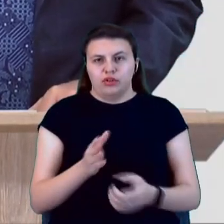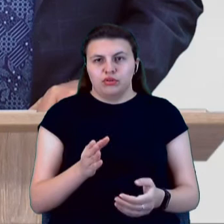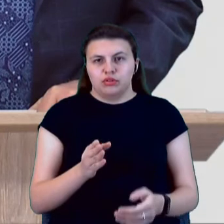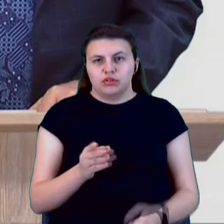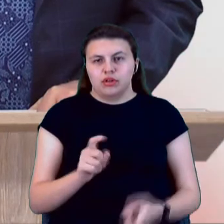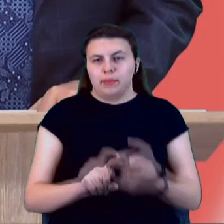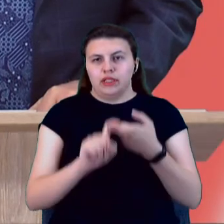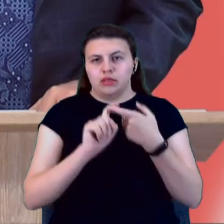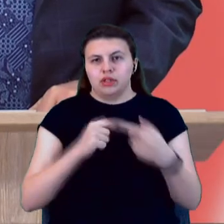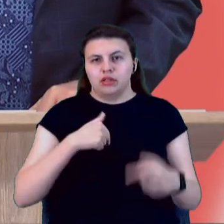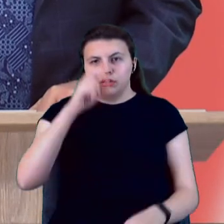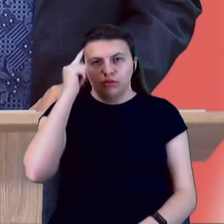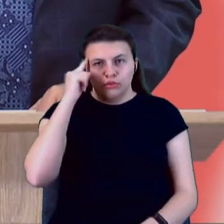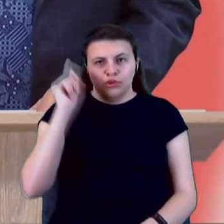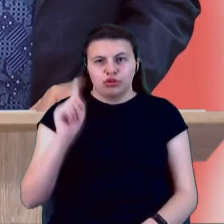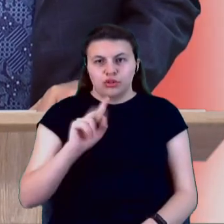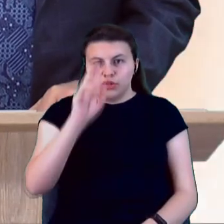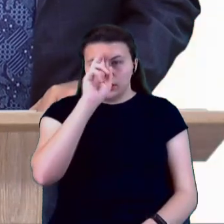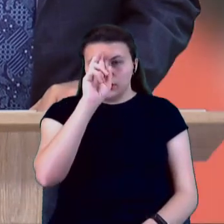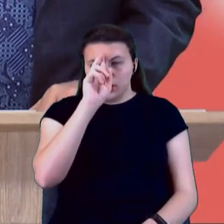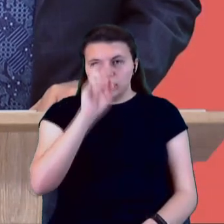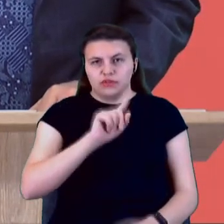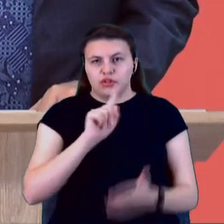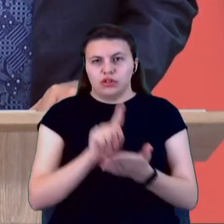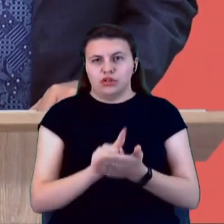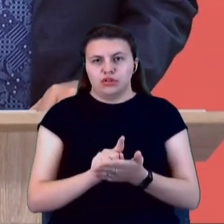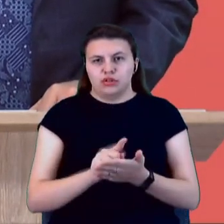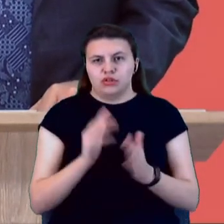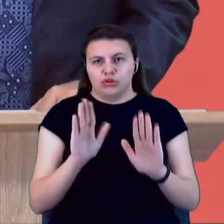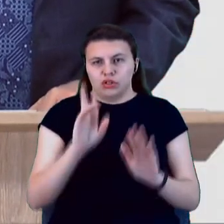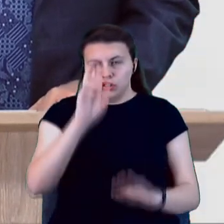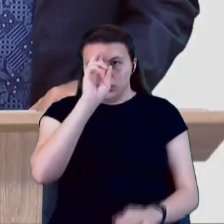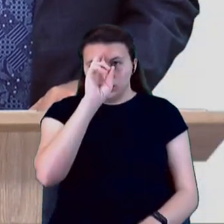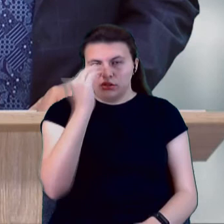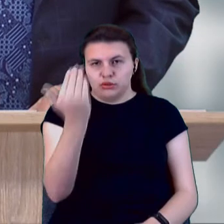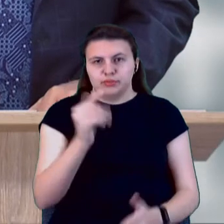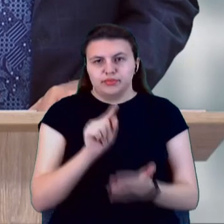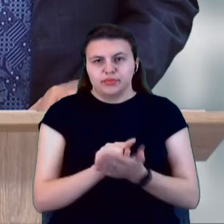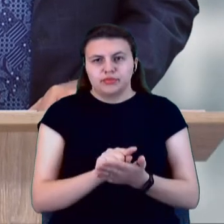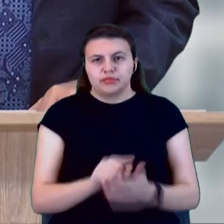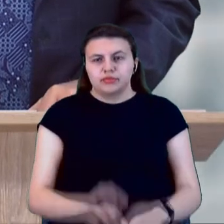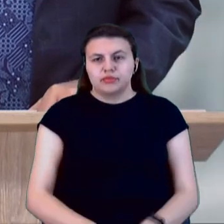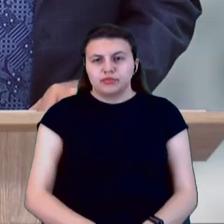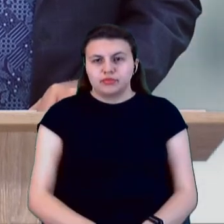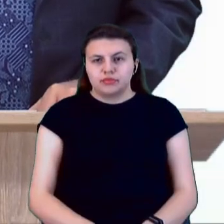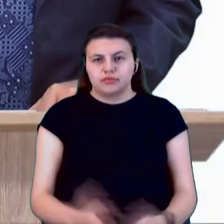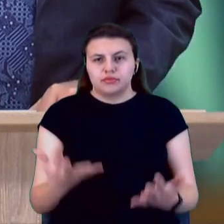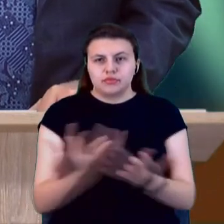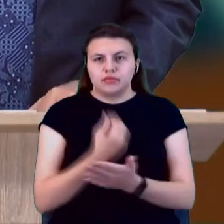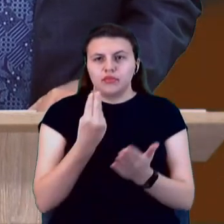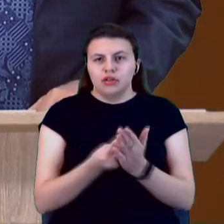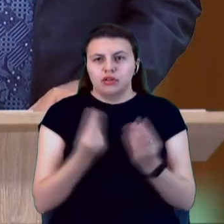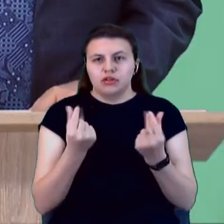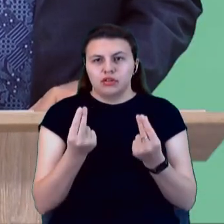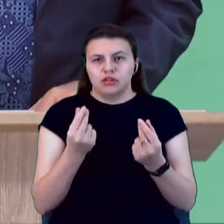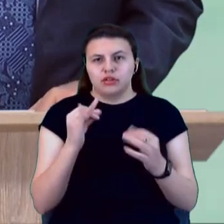что государство должно изыскать. Это только государство должно изыскать средства и мотивировать этих